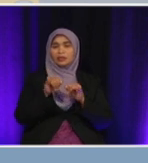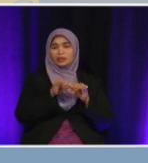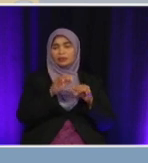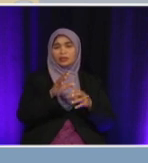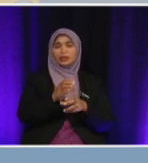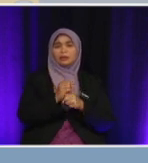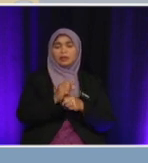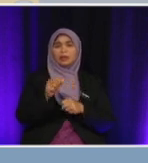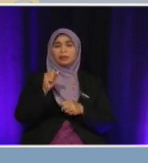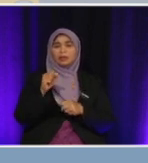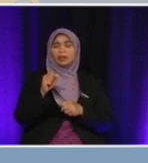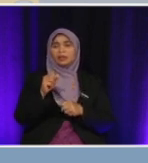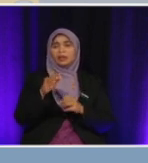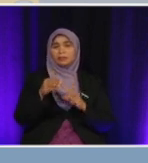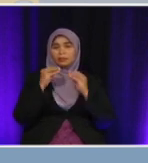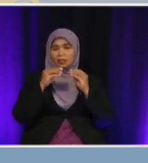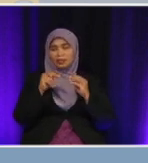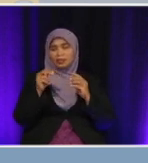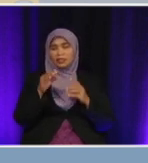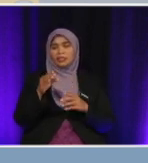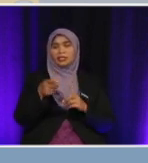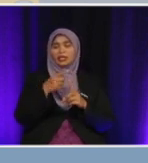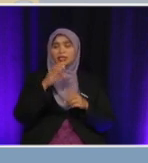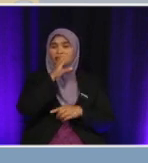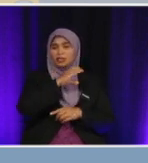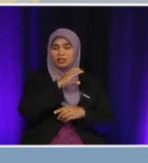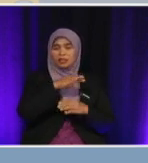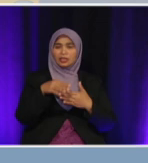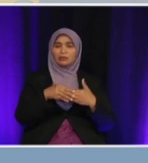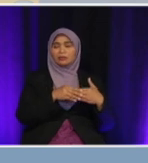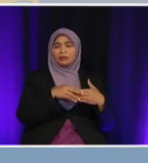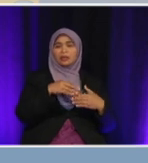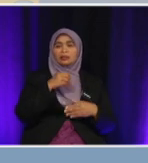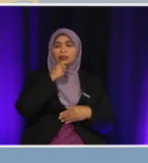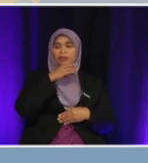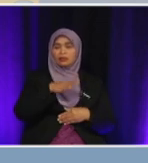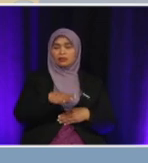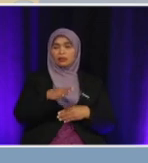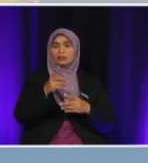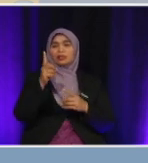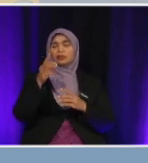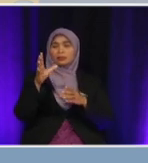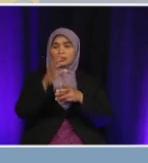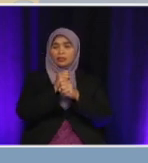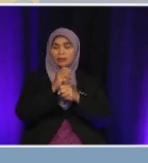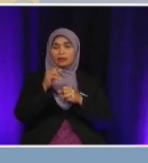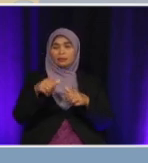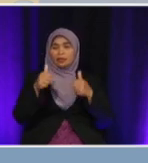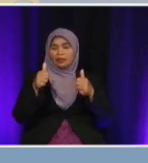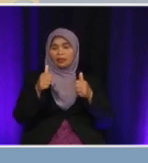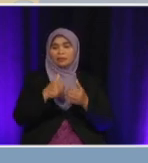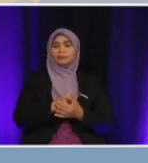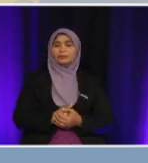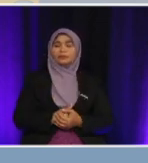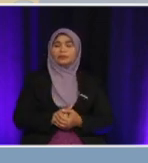dari setiap ciri-ciri kepemimpinan Rasulullah jadi suatu pencapaian yang bagus ya kepada adik-adik kita pada